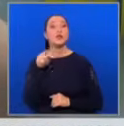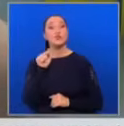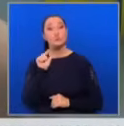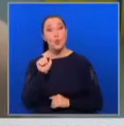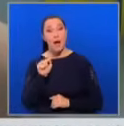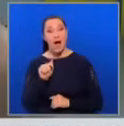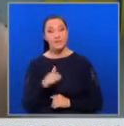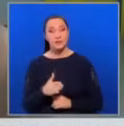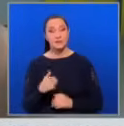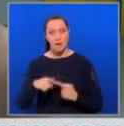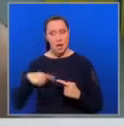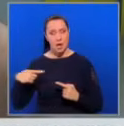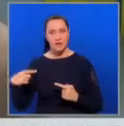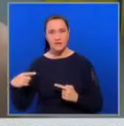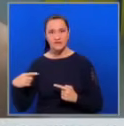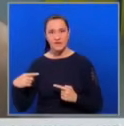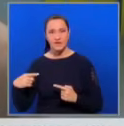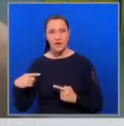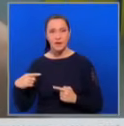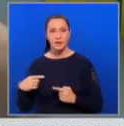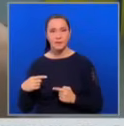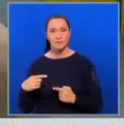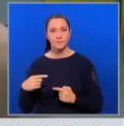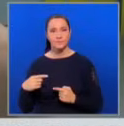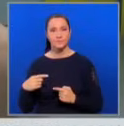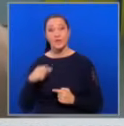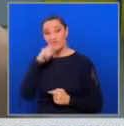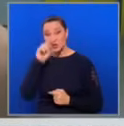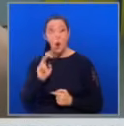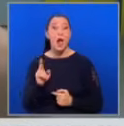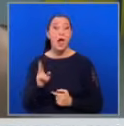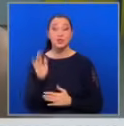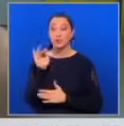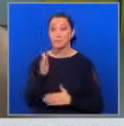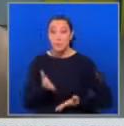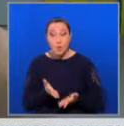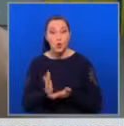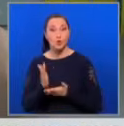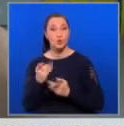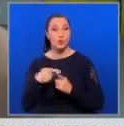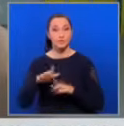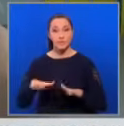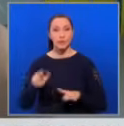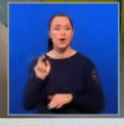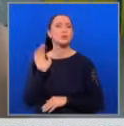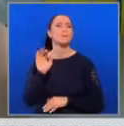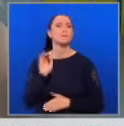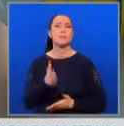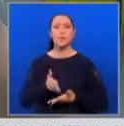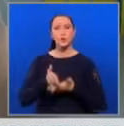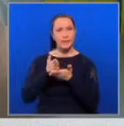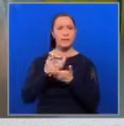тогава се развива е важно как ще бъде подходено към детето и как ще бъде подкрепено